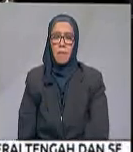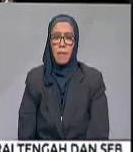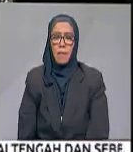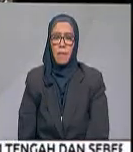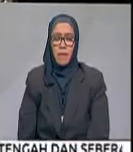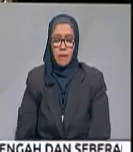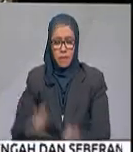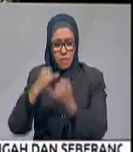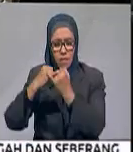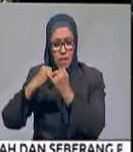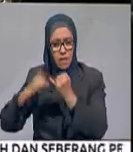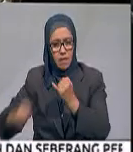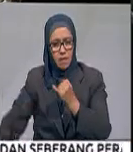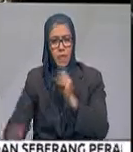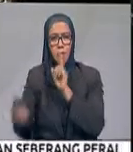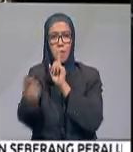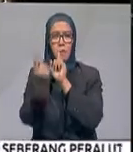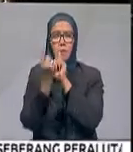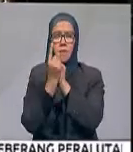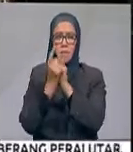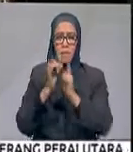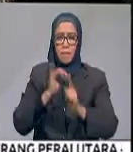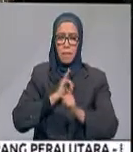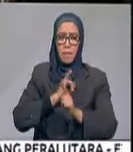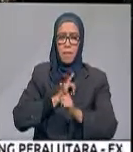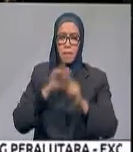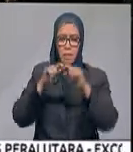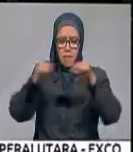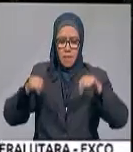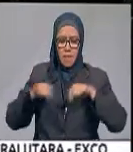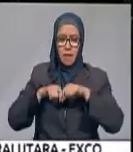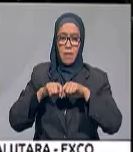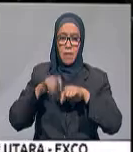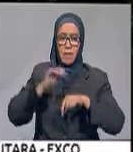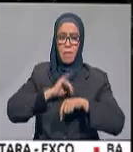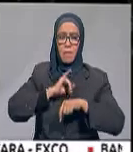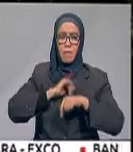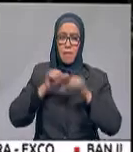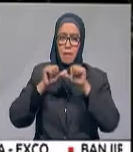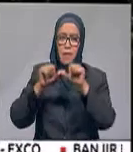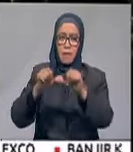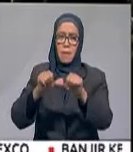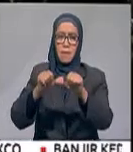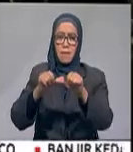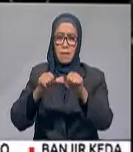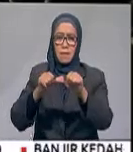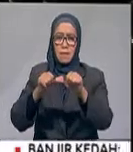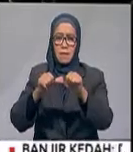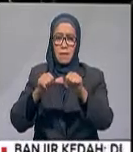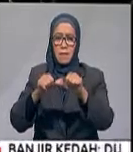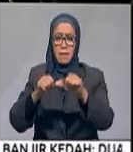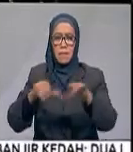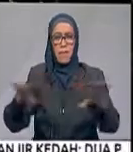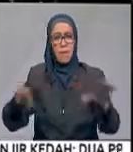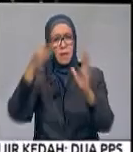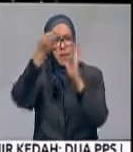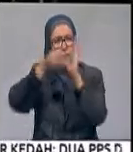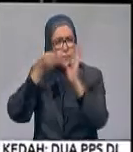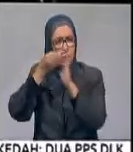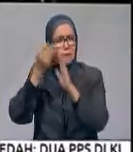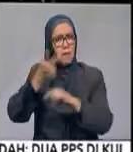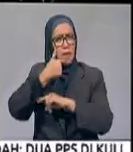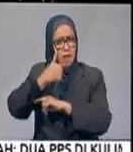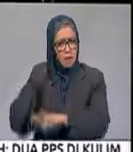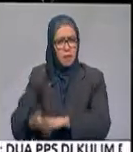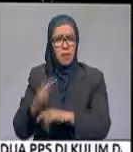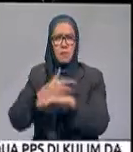Akhir sekali dia pernah datang jumpa saya dekat saya punya set. Masa itu saya tengah mengarah. Tapi saya ingat itu pun dah lama. Lepas tu saya tak jumpa lah. Tak